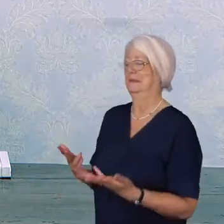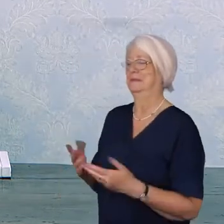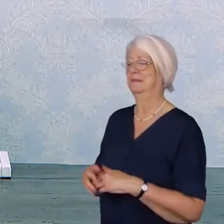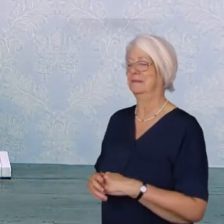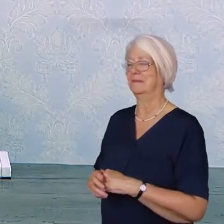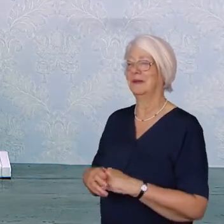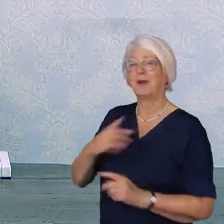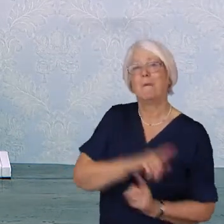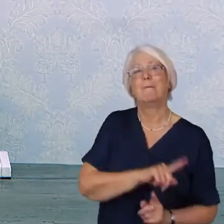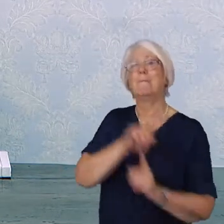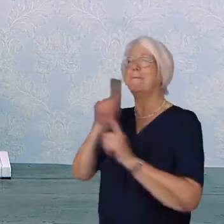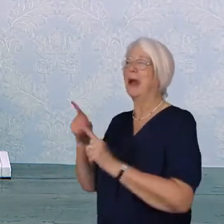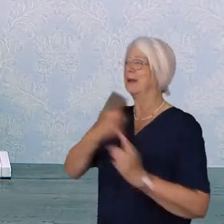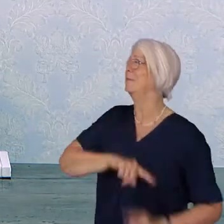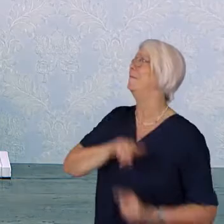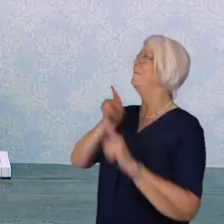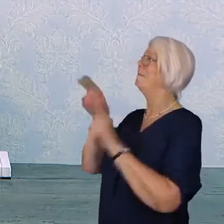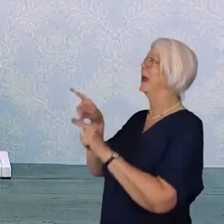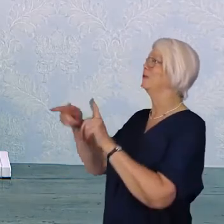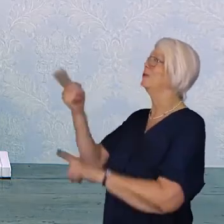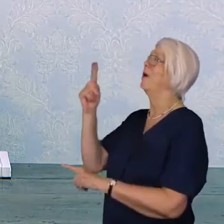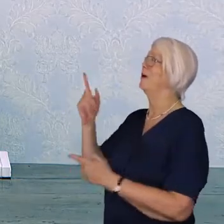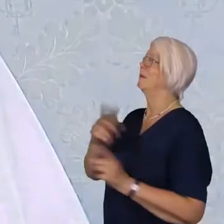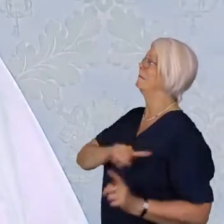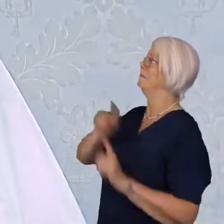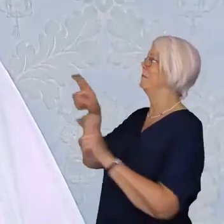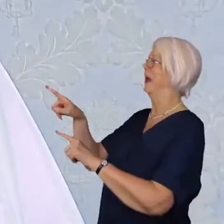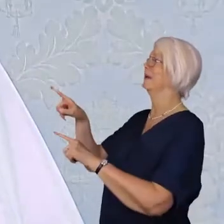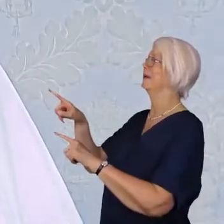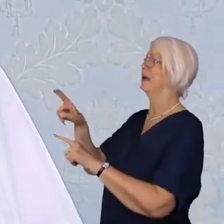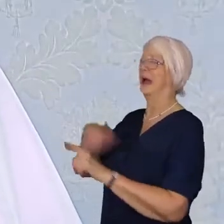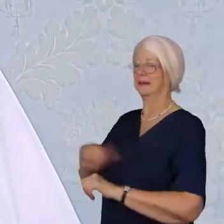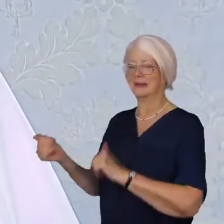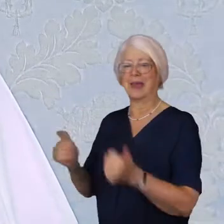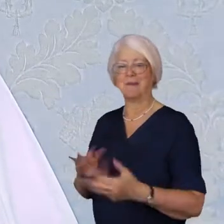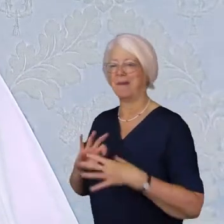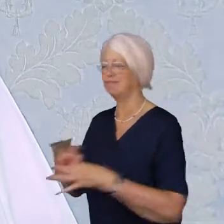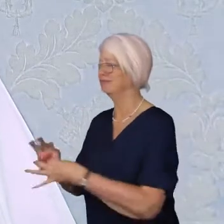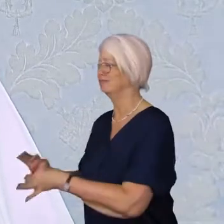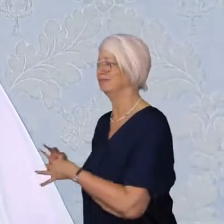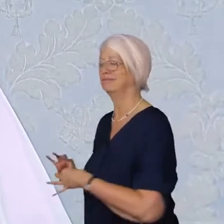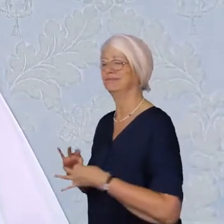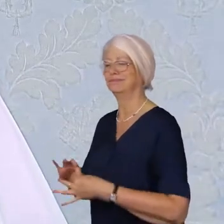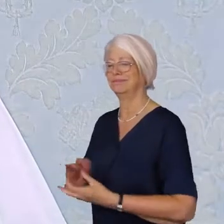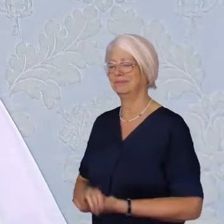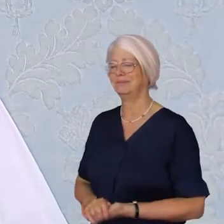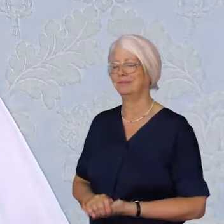separati, non anestetizzati di fronte al grido dei dimenticati e del pianeta